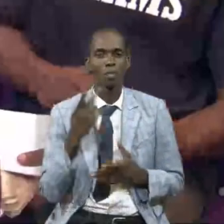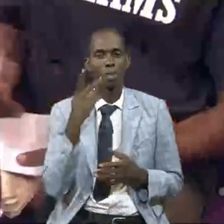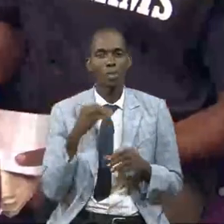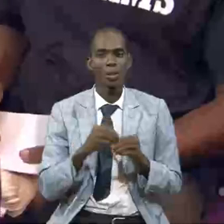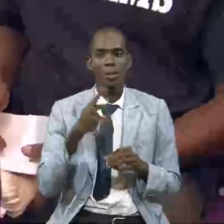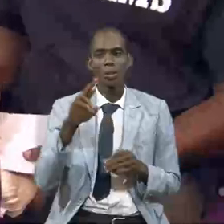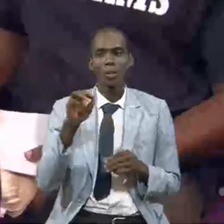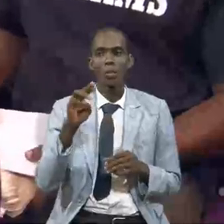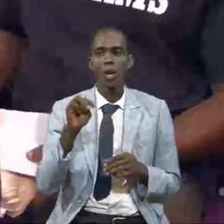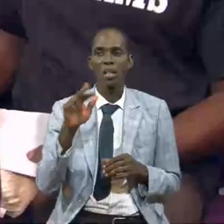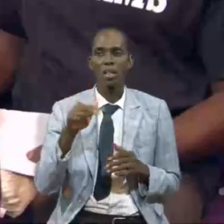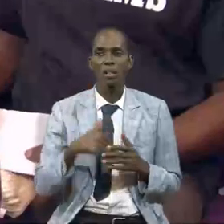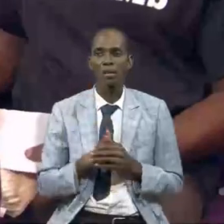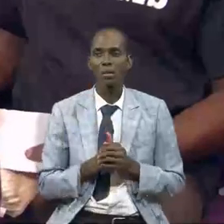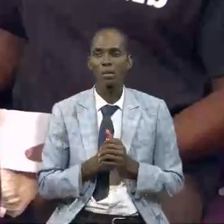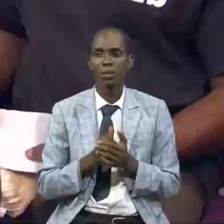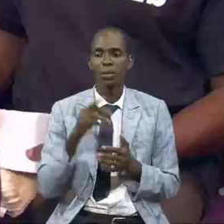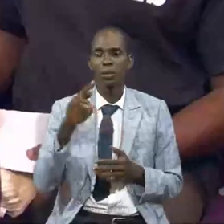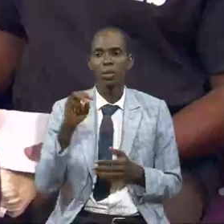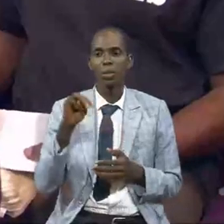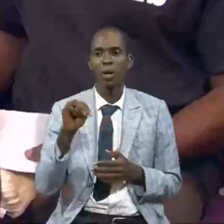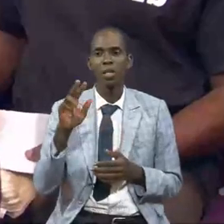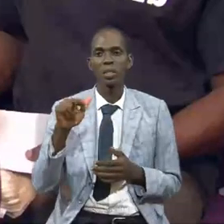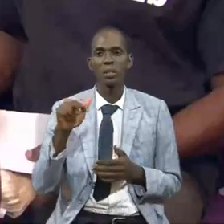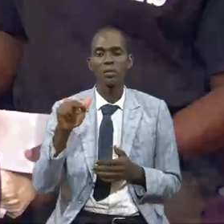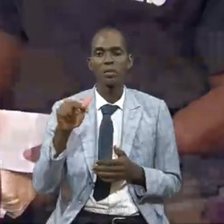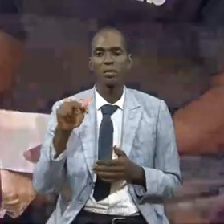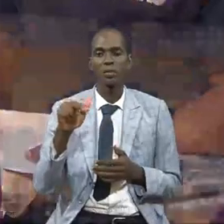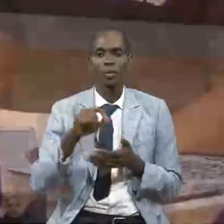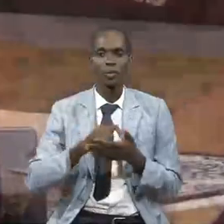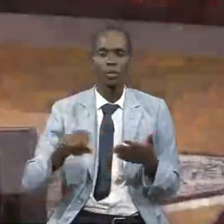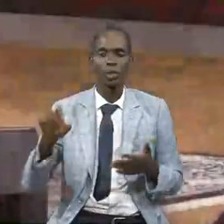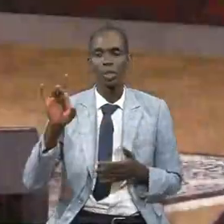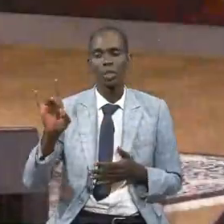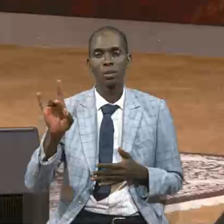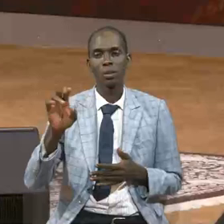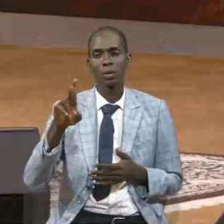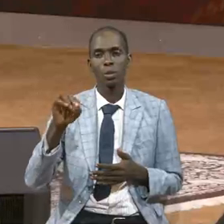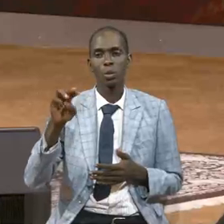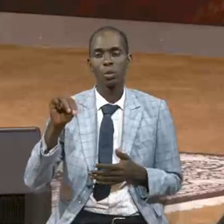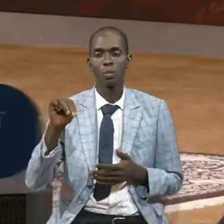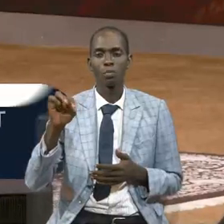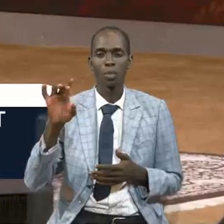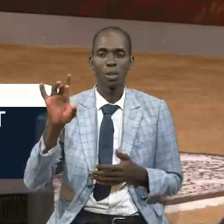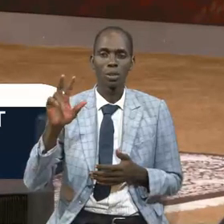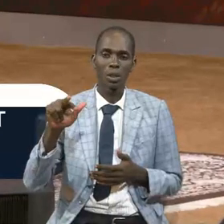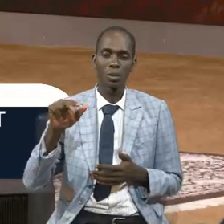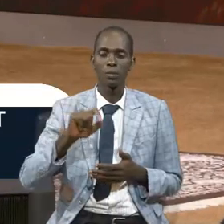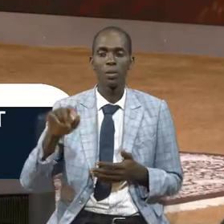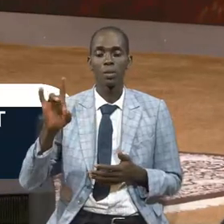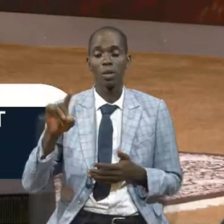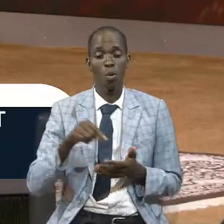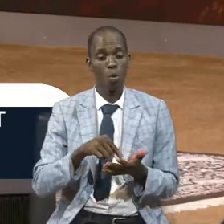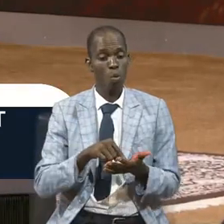Nous allons au Romains 13. Romains chapitre 13. Nous avons le verset 8.